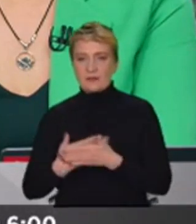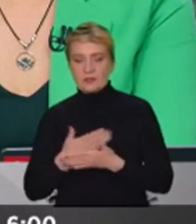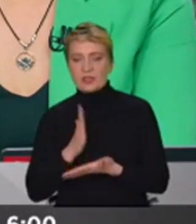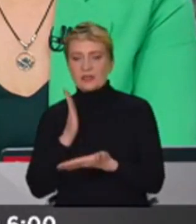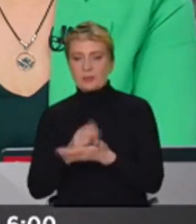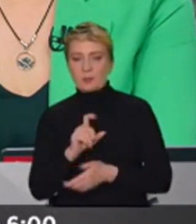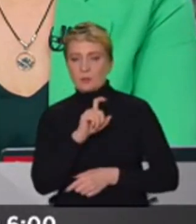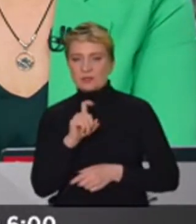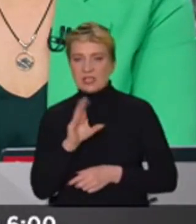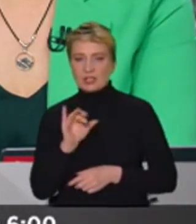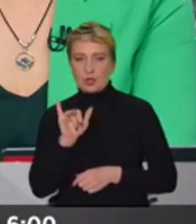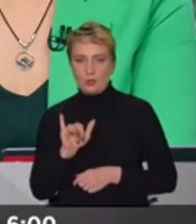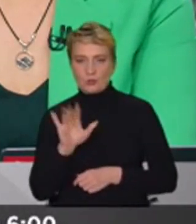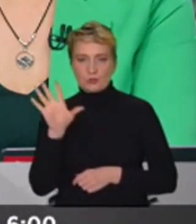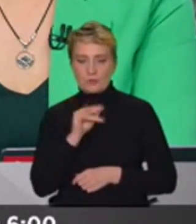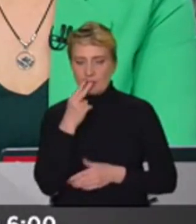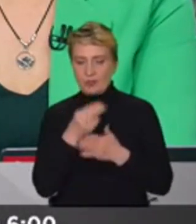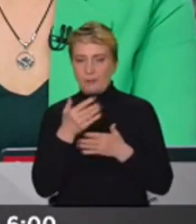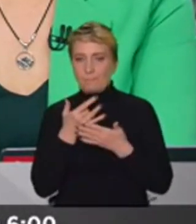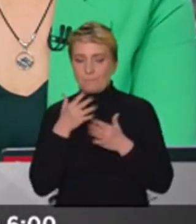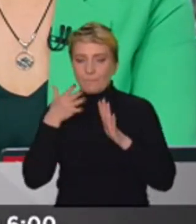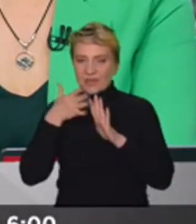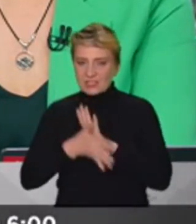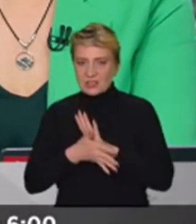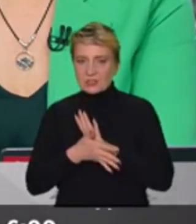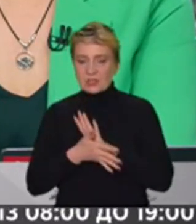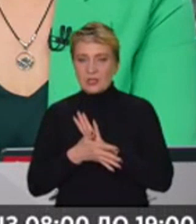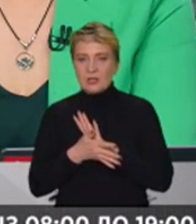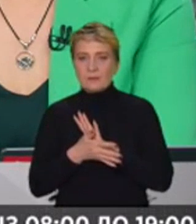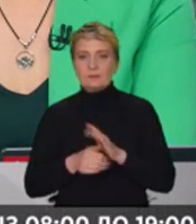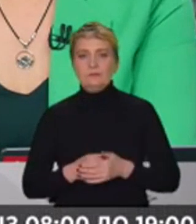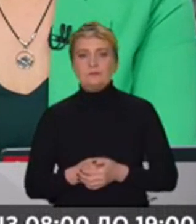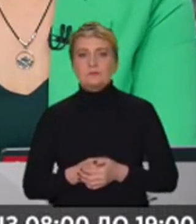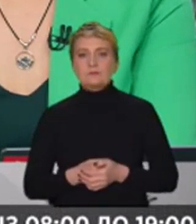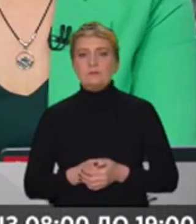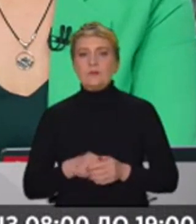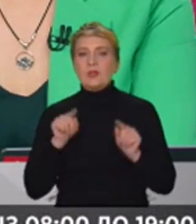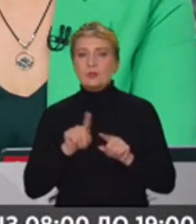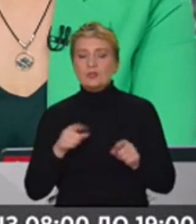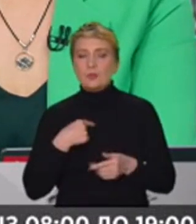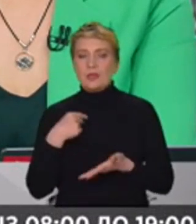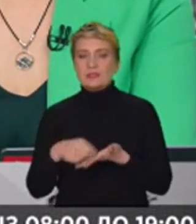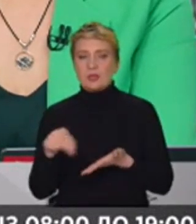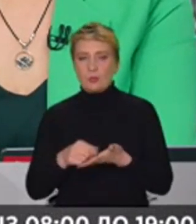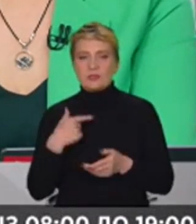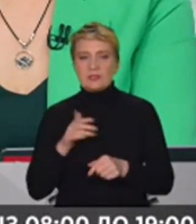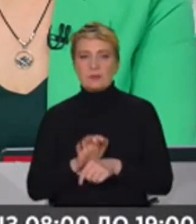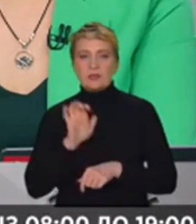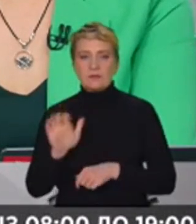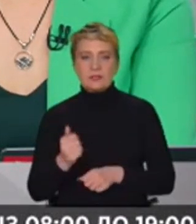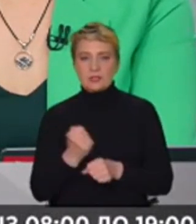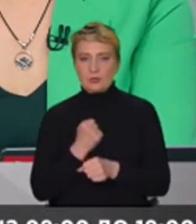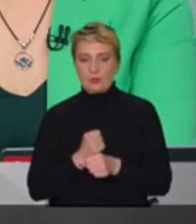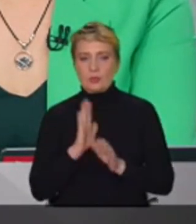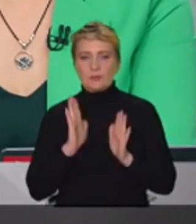ЗСУ, чтобы это все было максимально прозрачно и чтобы деньги через нас не проходили. То, что мы закуповываем, это отправляем, это мы делаем только на